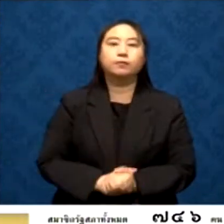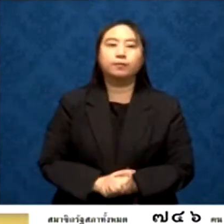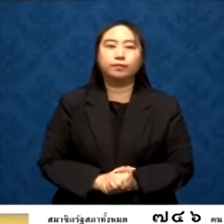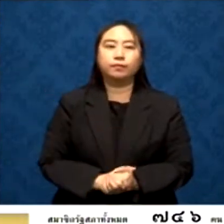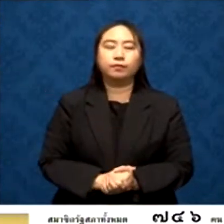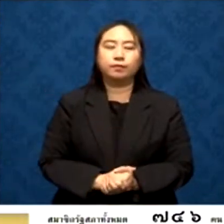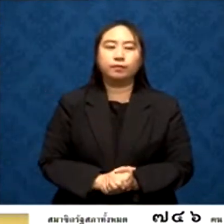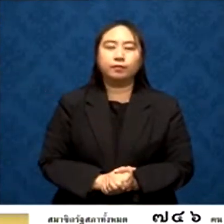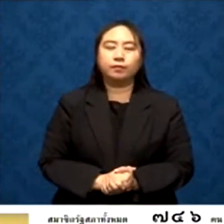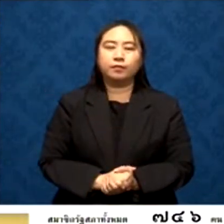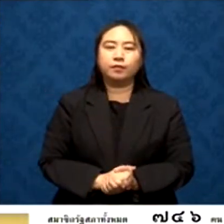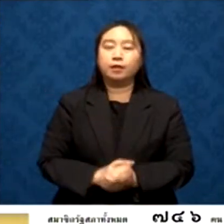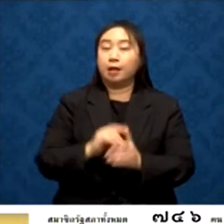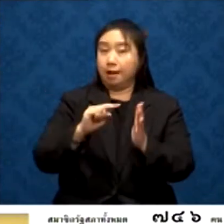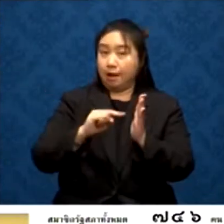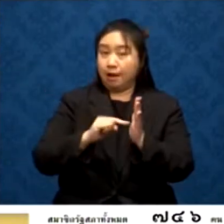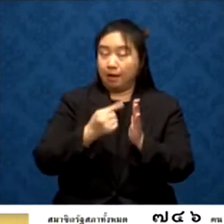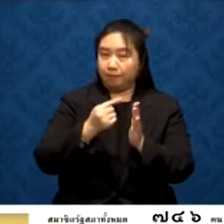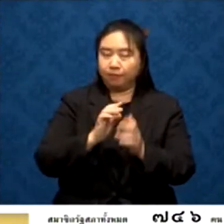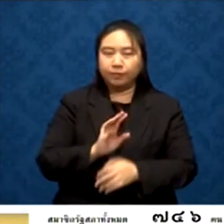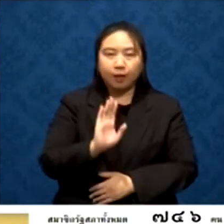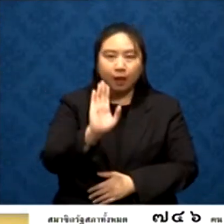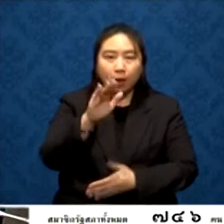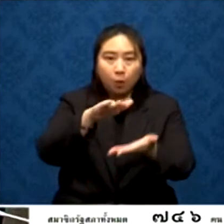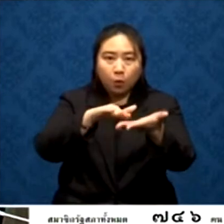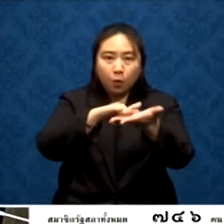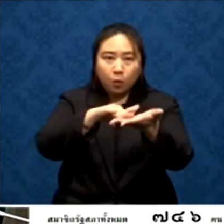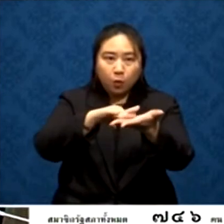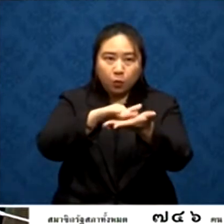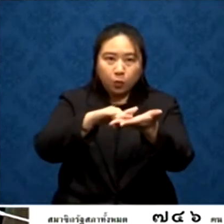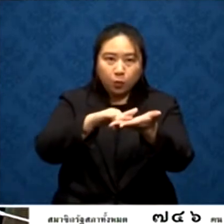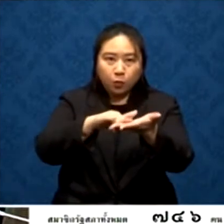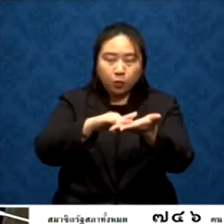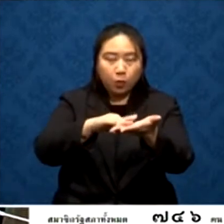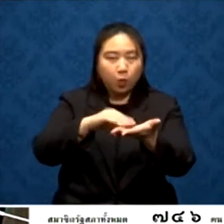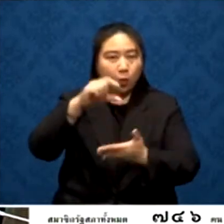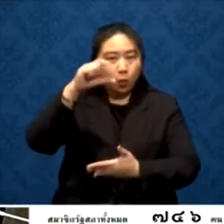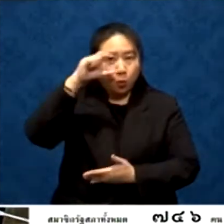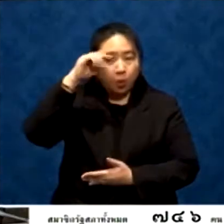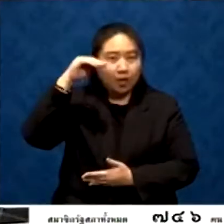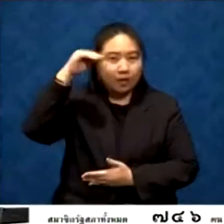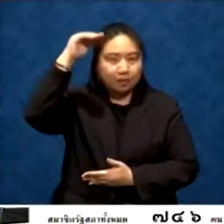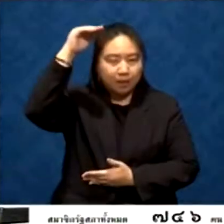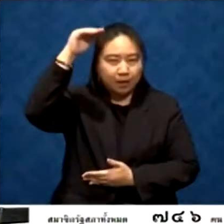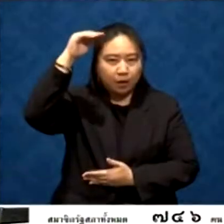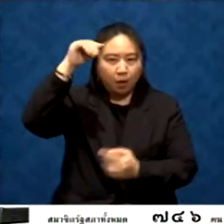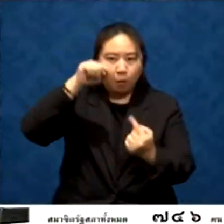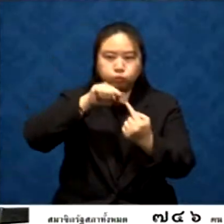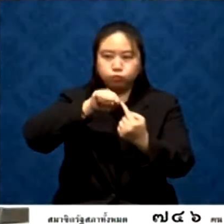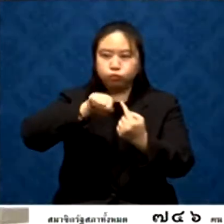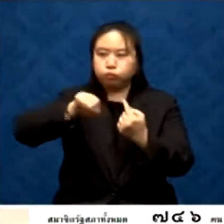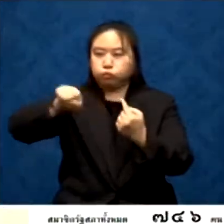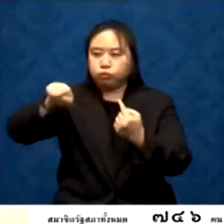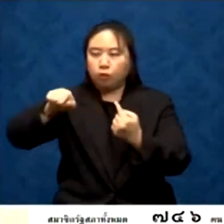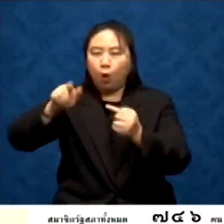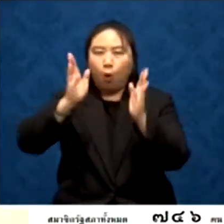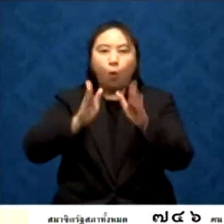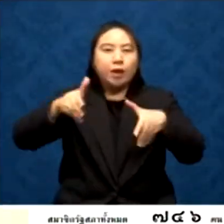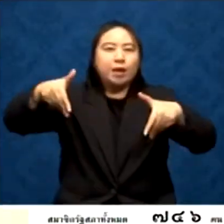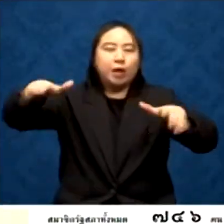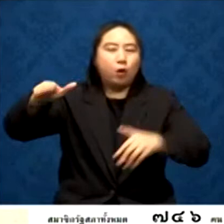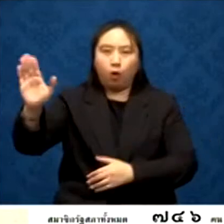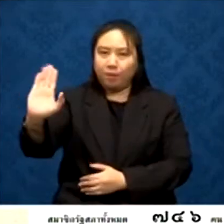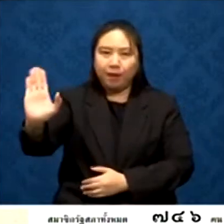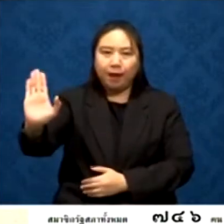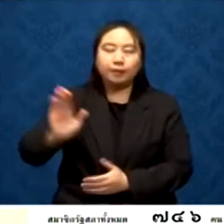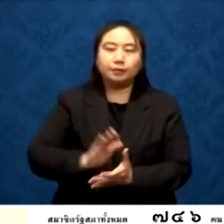เริ่มต้น ขอโทษครับก็คุณรัชมัญญาเลยไปถึงบุคคลข้างนอกครับซึ่งเขาไม่มีโอกาสได้ชี้แ